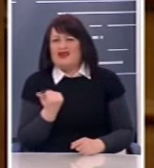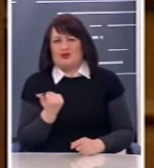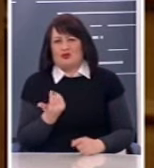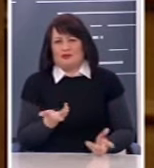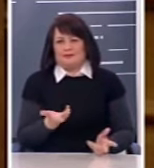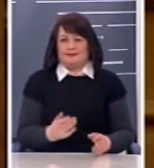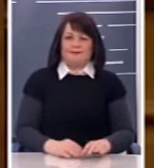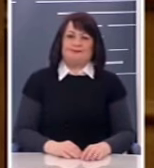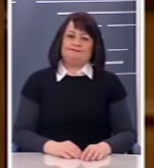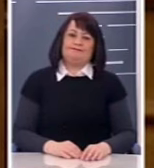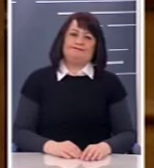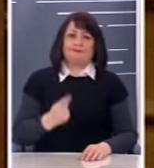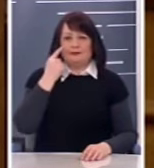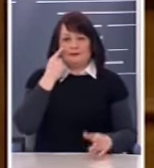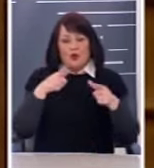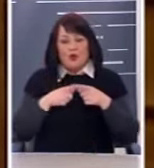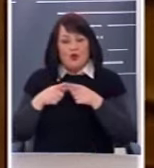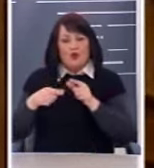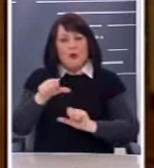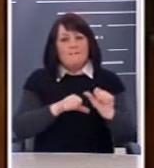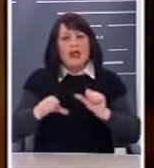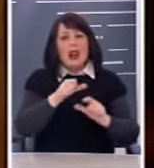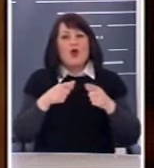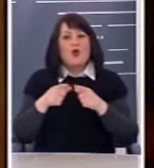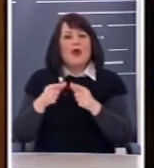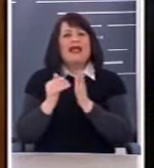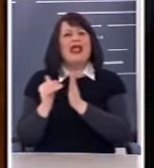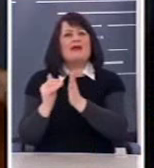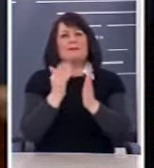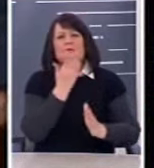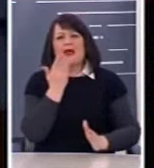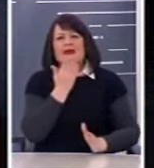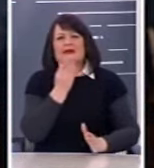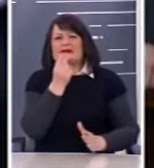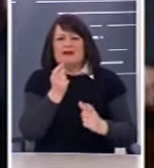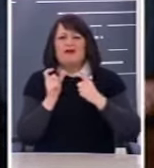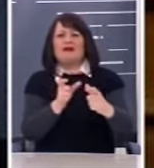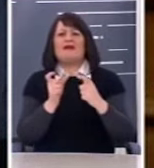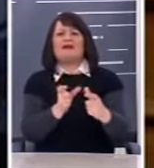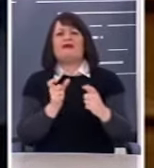Έχουμε εφαρμόσει πιλωτικά για πολλές χιλιάδες μαθητών σχολικά γεύματα.